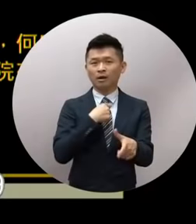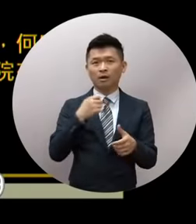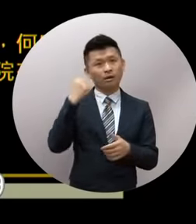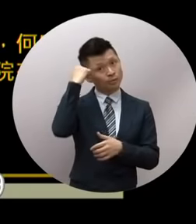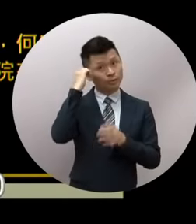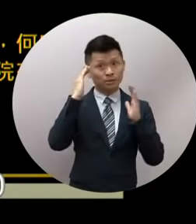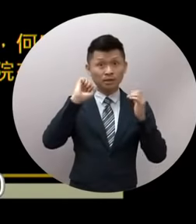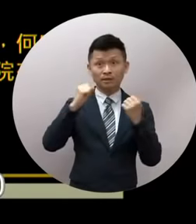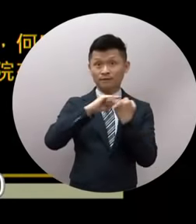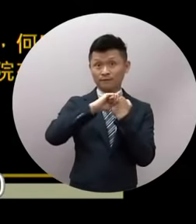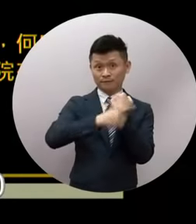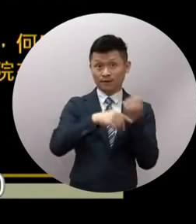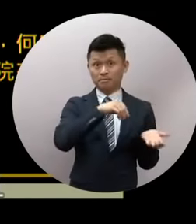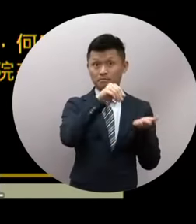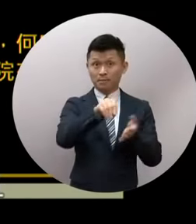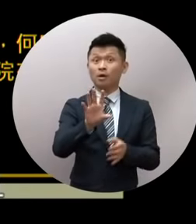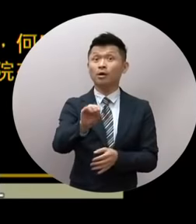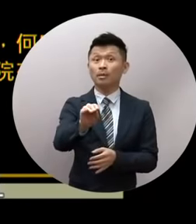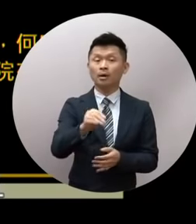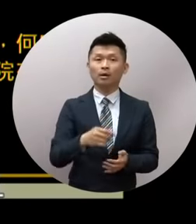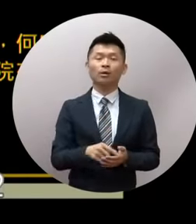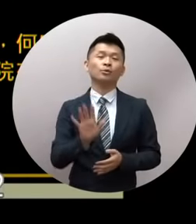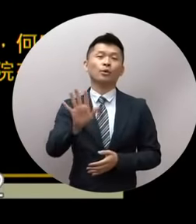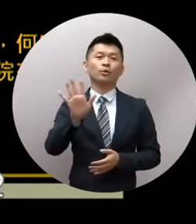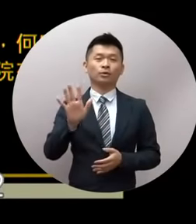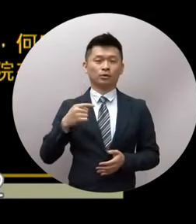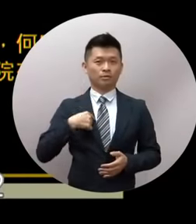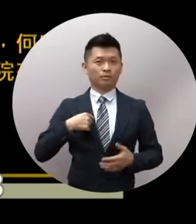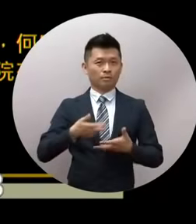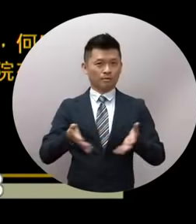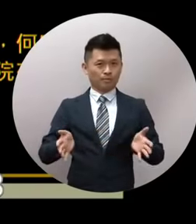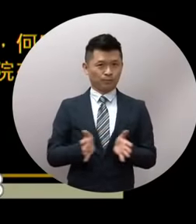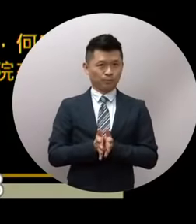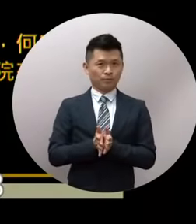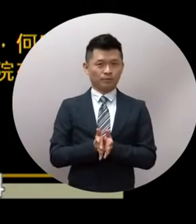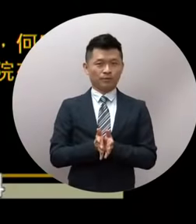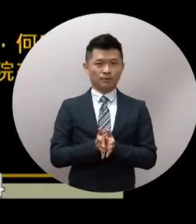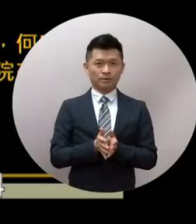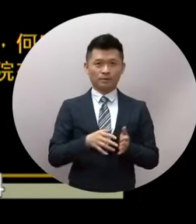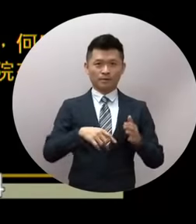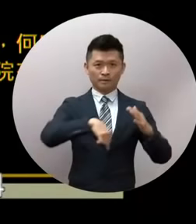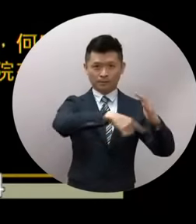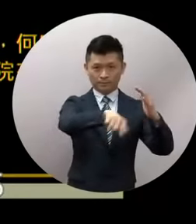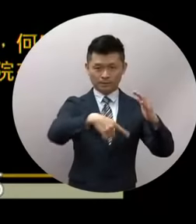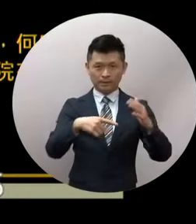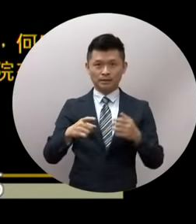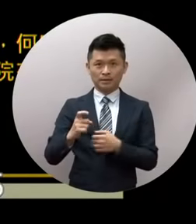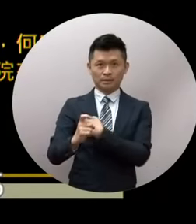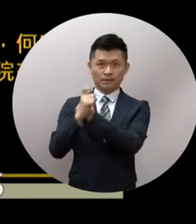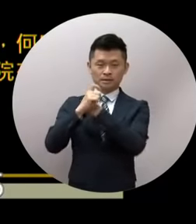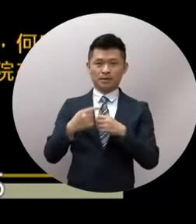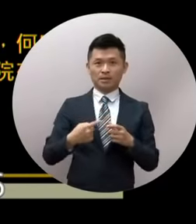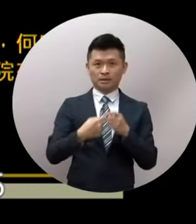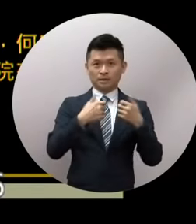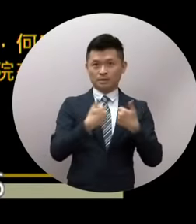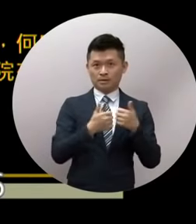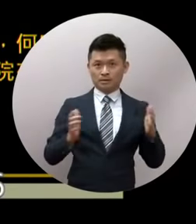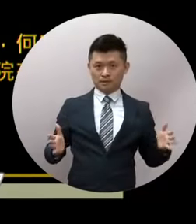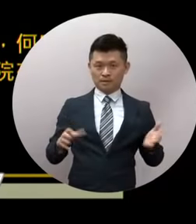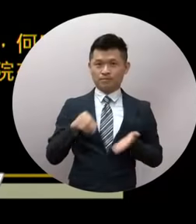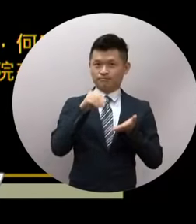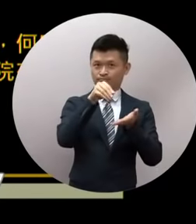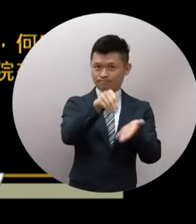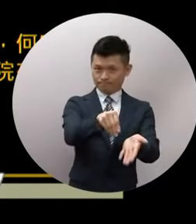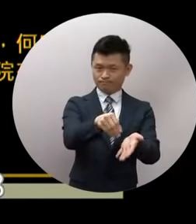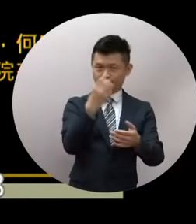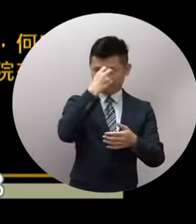来无？伊讲法是讲，已列为本部急需大院对吼院在第十届第一会期优先审议通过的重大